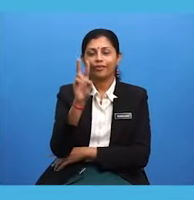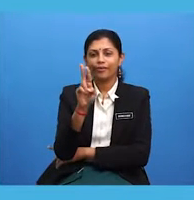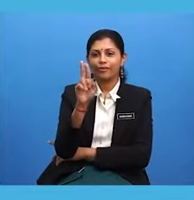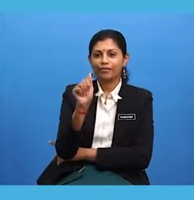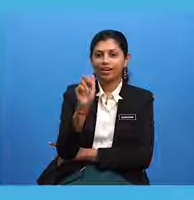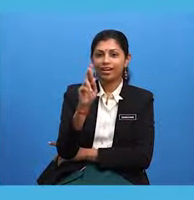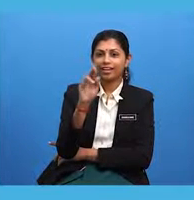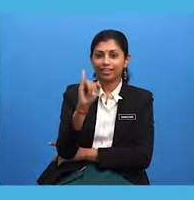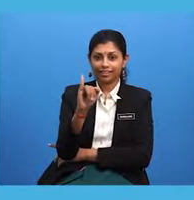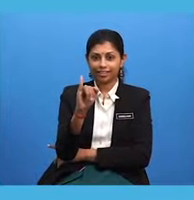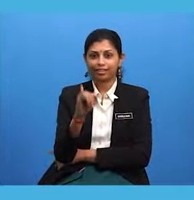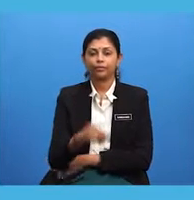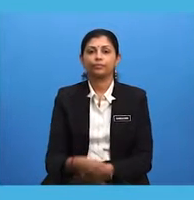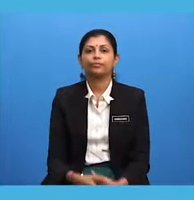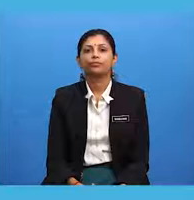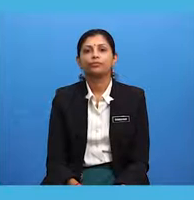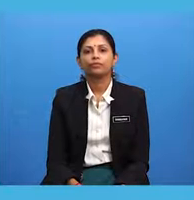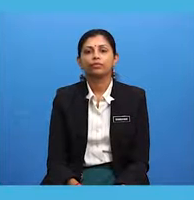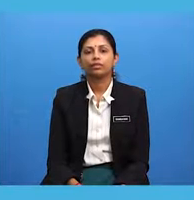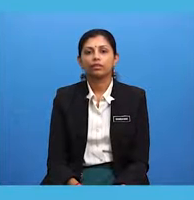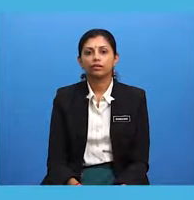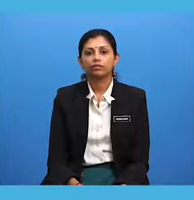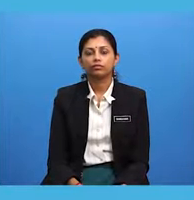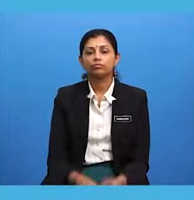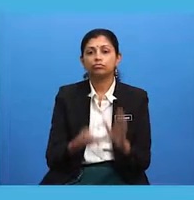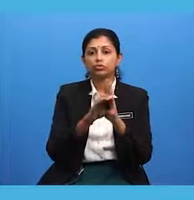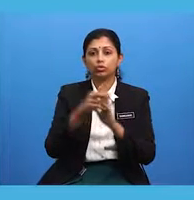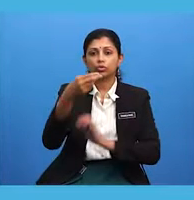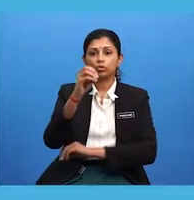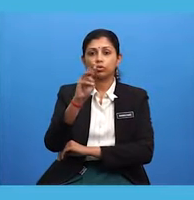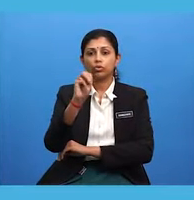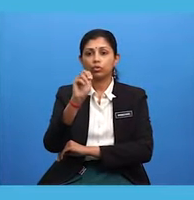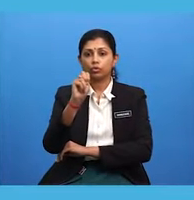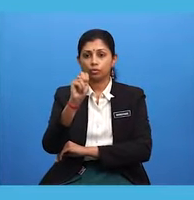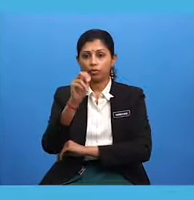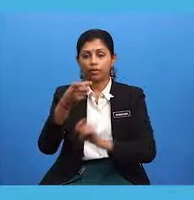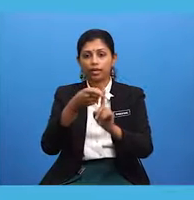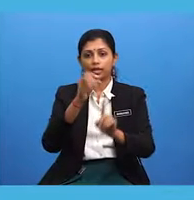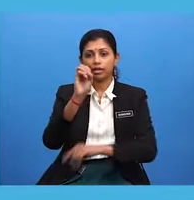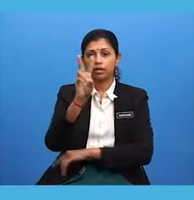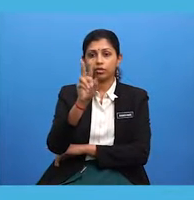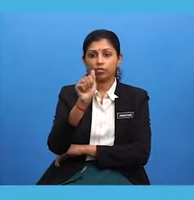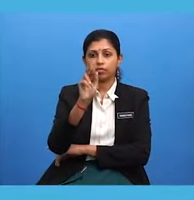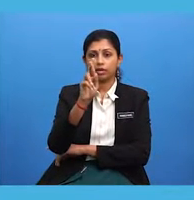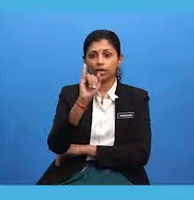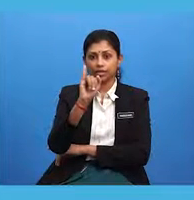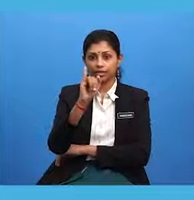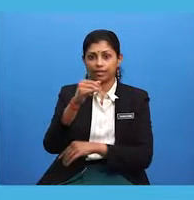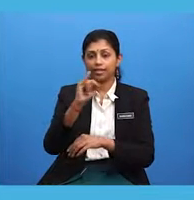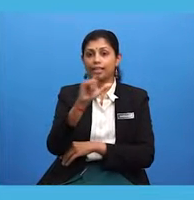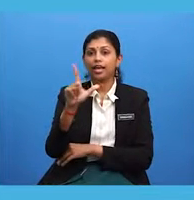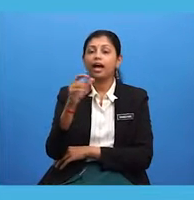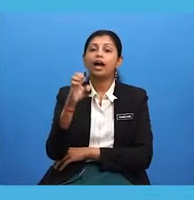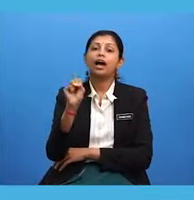ovari. Contoh satu hormon yang dibebaskan oleh ovari adalah